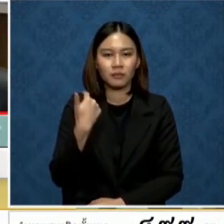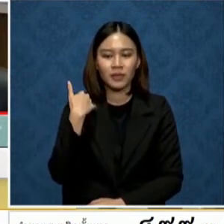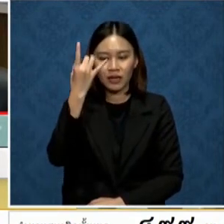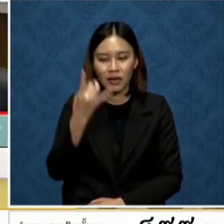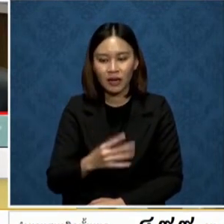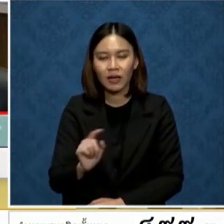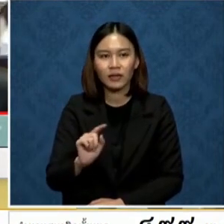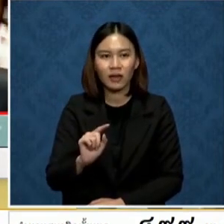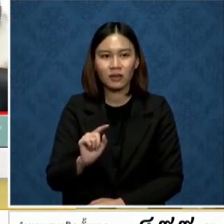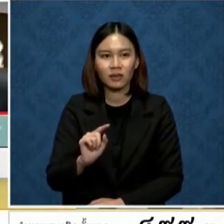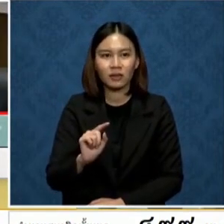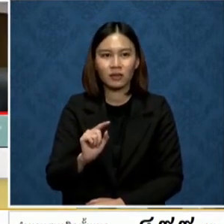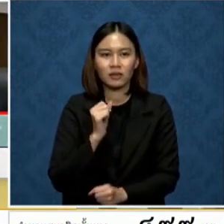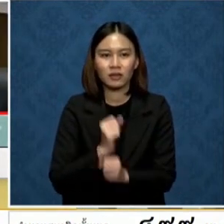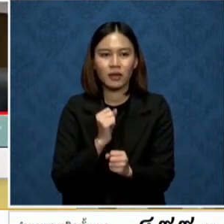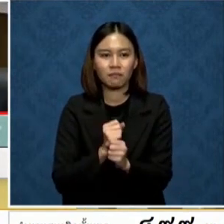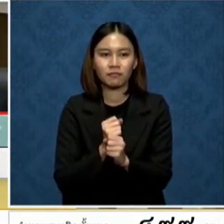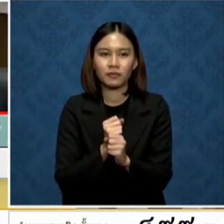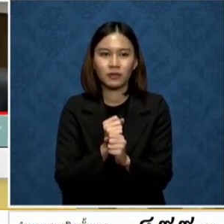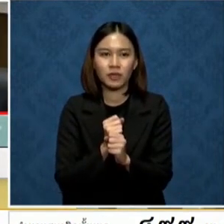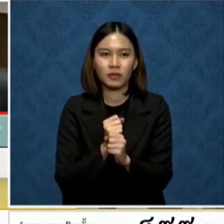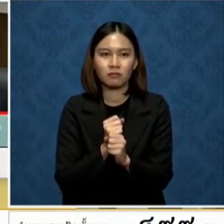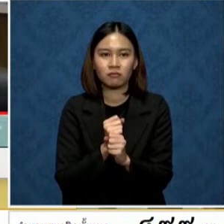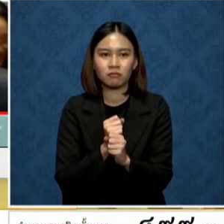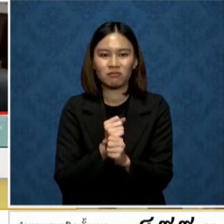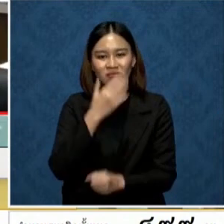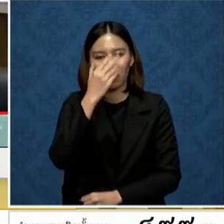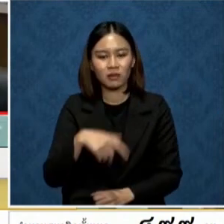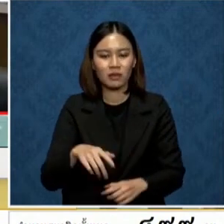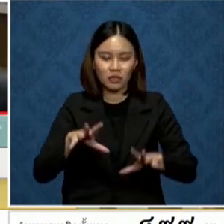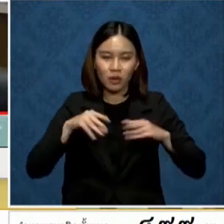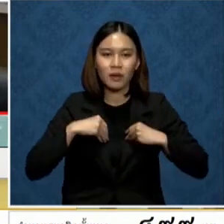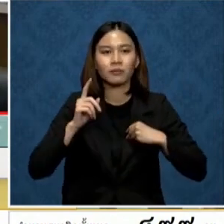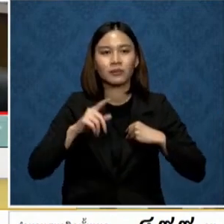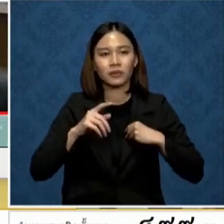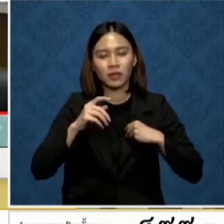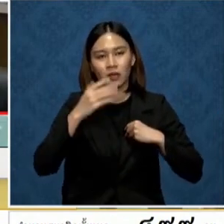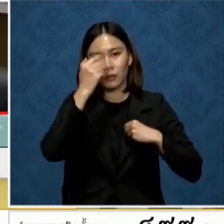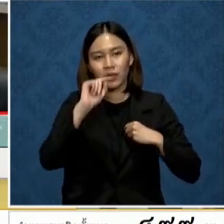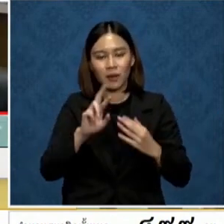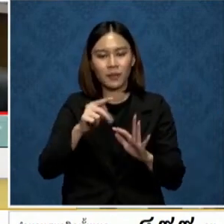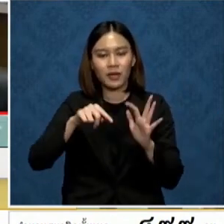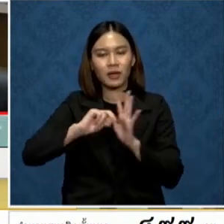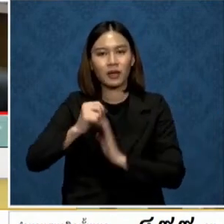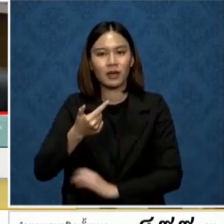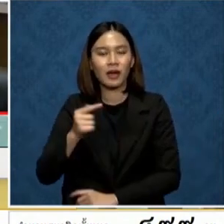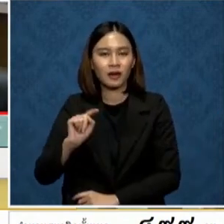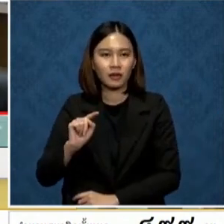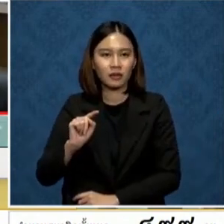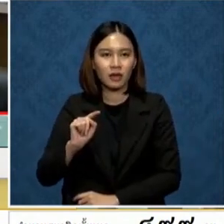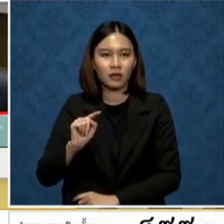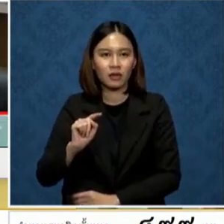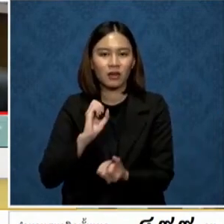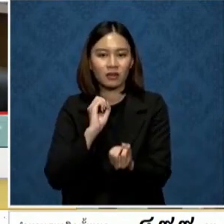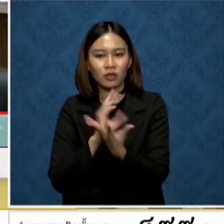ไหนที่จะไม่ทำให้รับร่างนี้นะคะมันเป็นร่างที่เรียกว่าคือไม่ได้มี